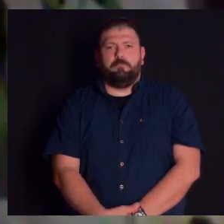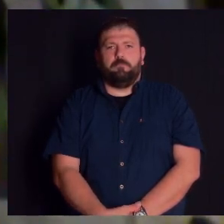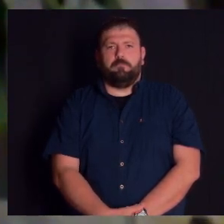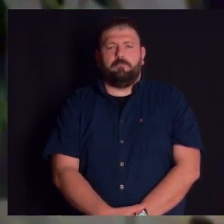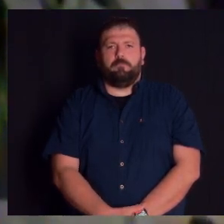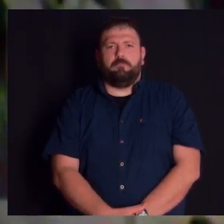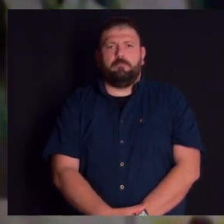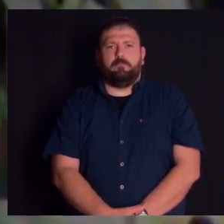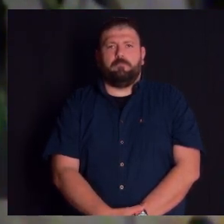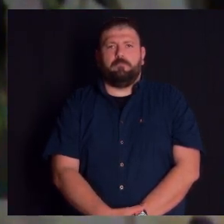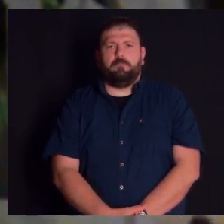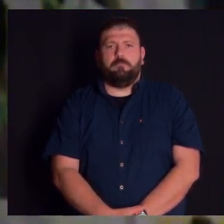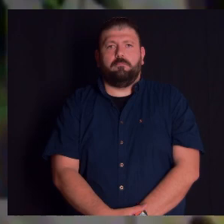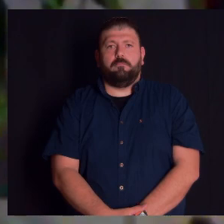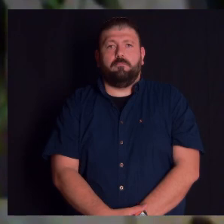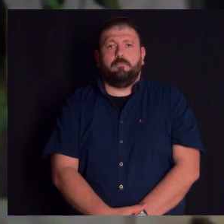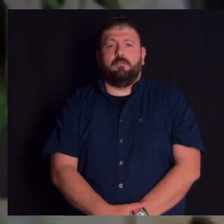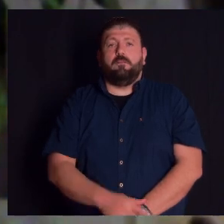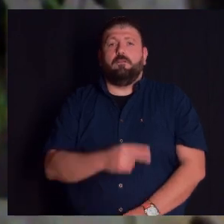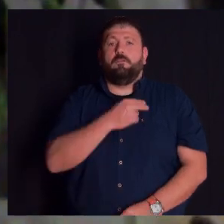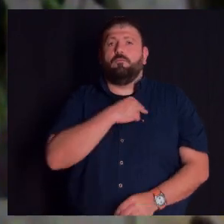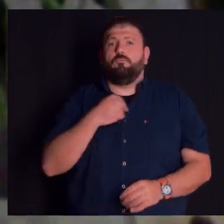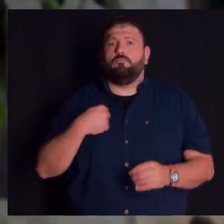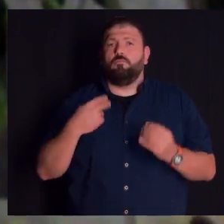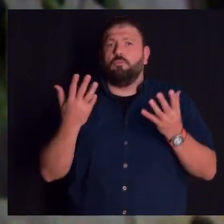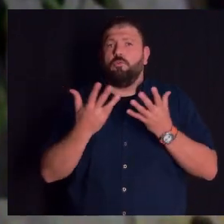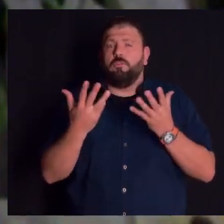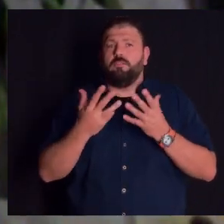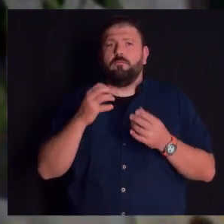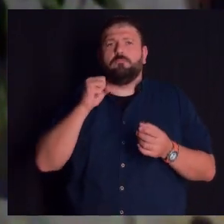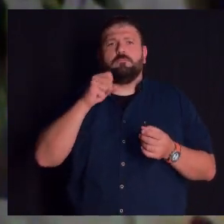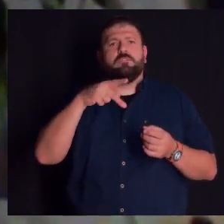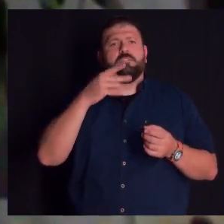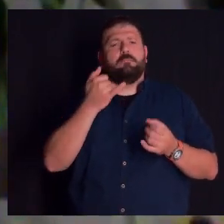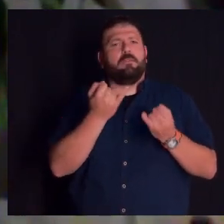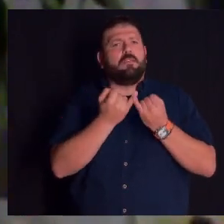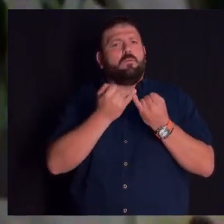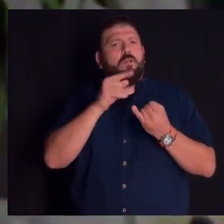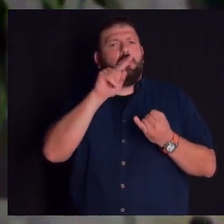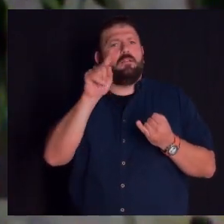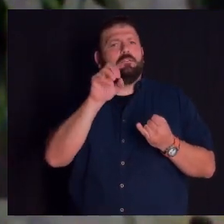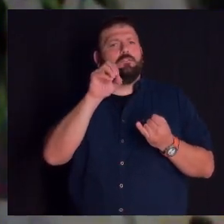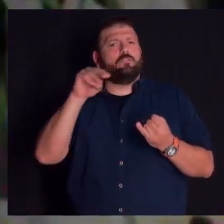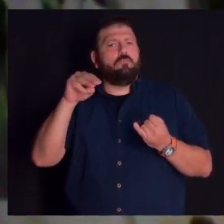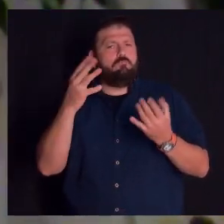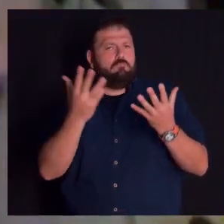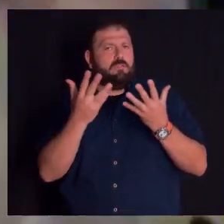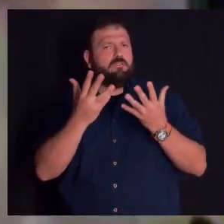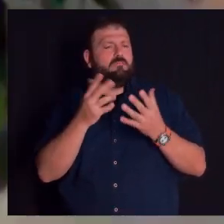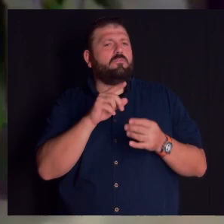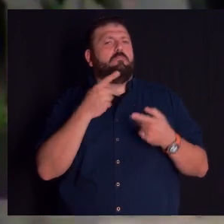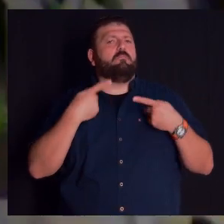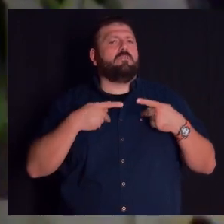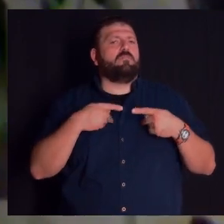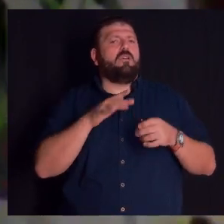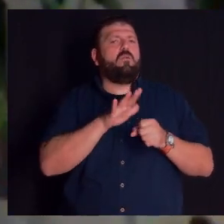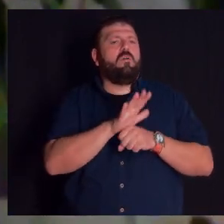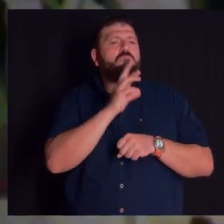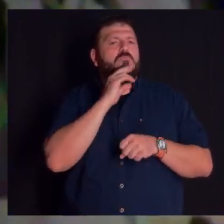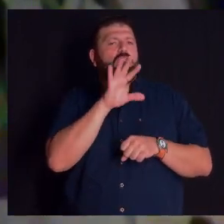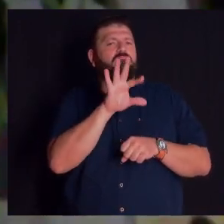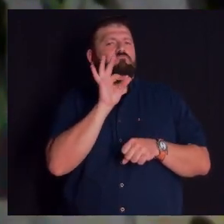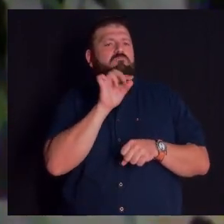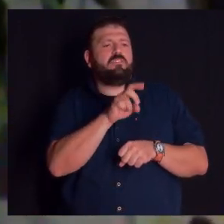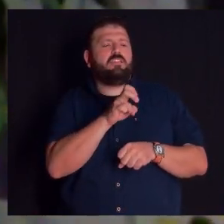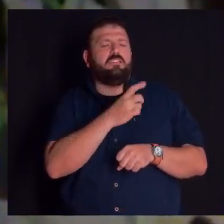на бизнес. Lo hacemos a través We de do Skype this o a via través de Zoom. Skype or Cada via quien Zoom. elige lo que le resulta más cómodo porque